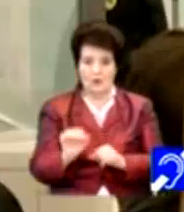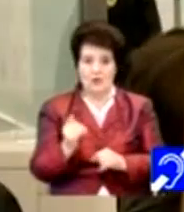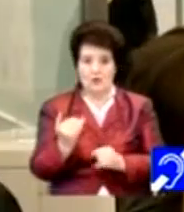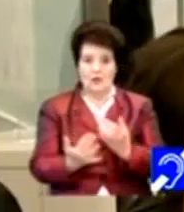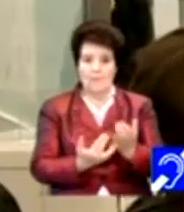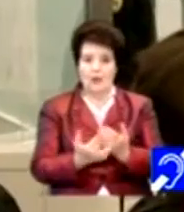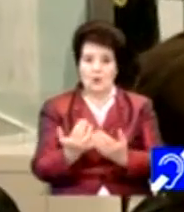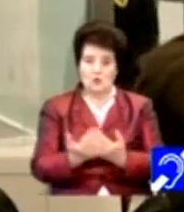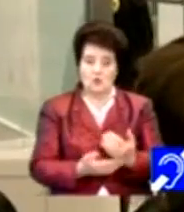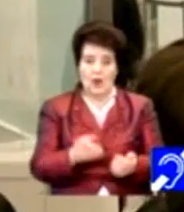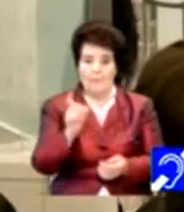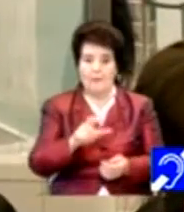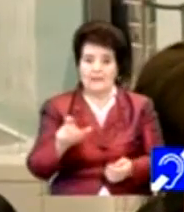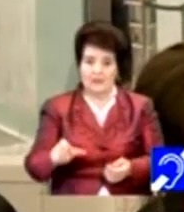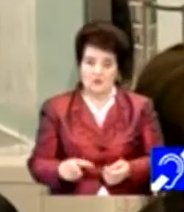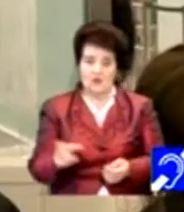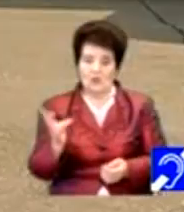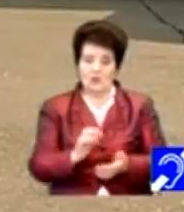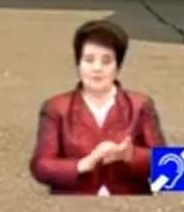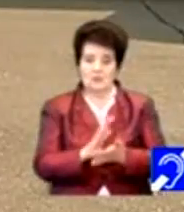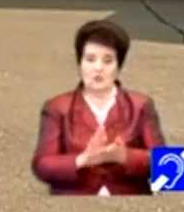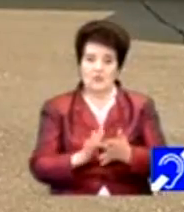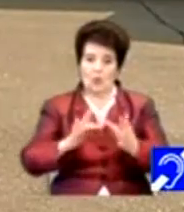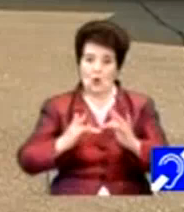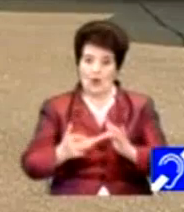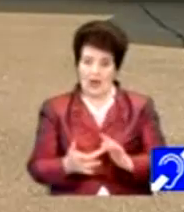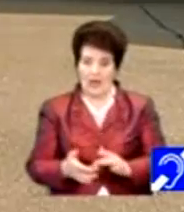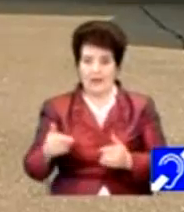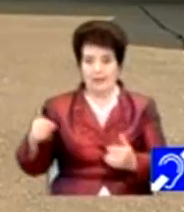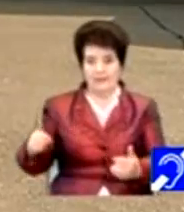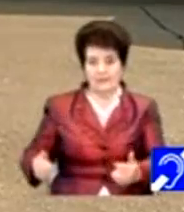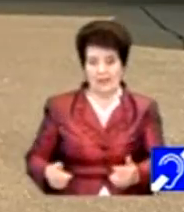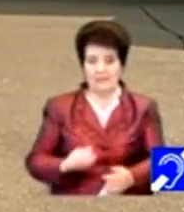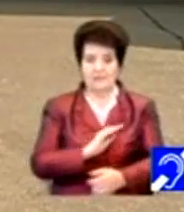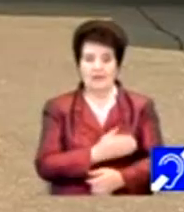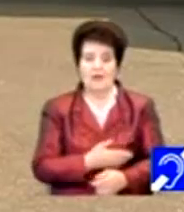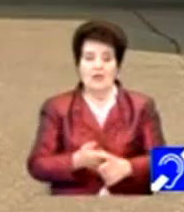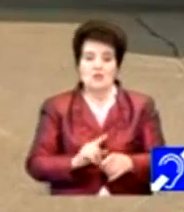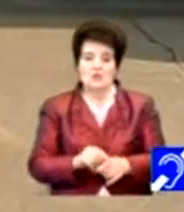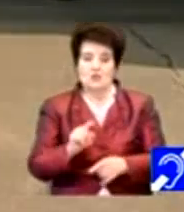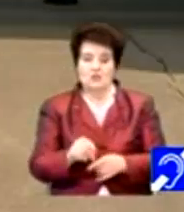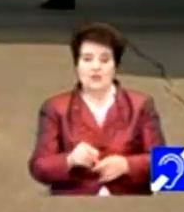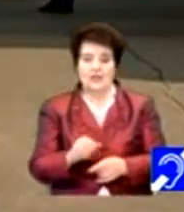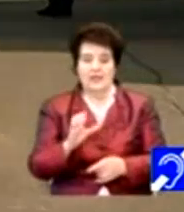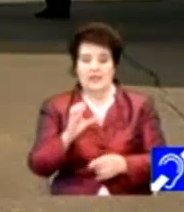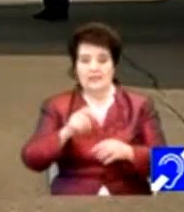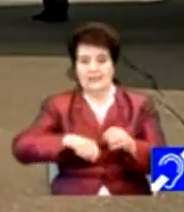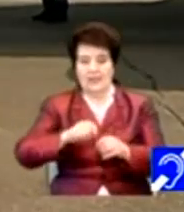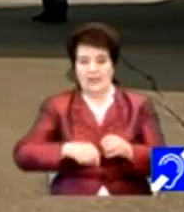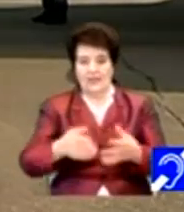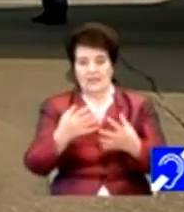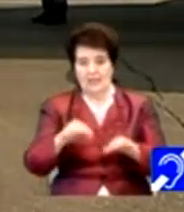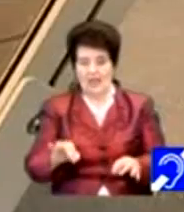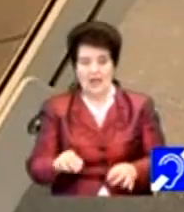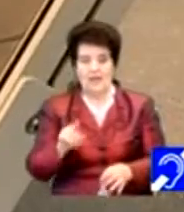și mănuși. Pasagerii trebuie să se înregistreze online, să păstreze distanța fizică și să permită scanarea termică.